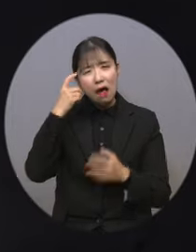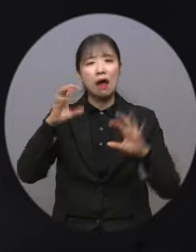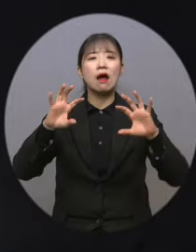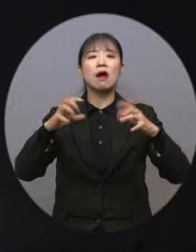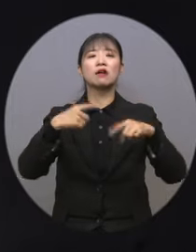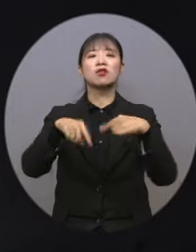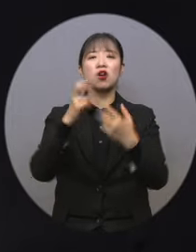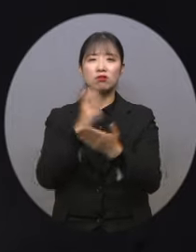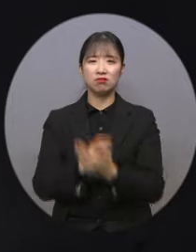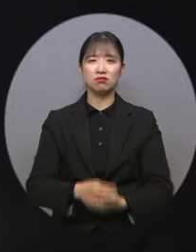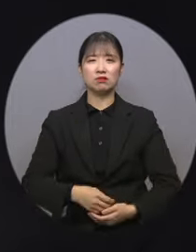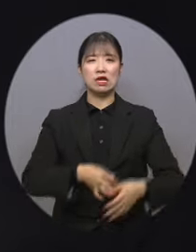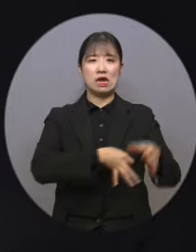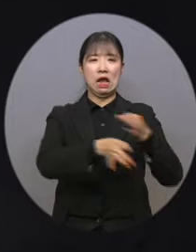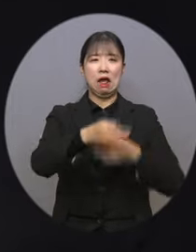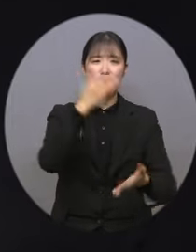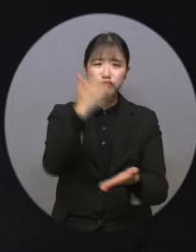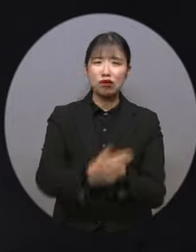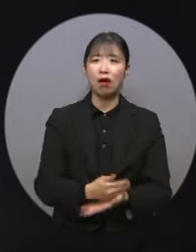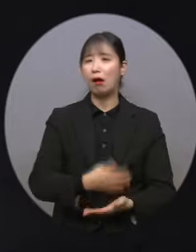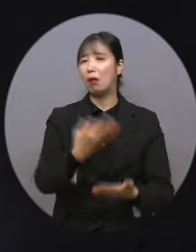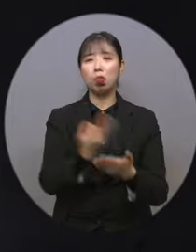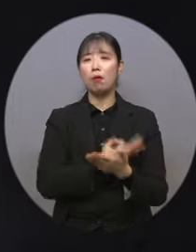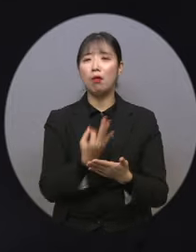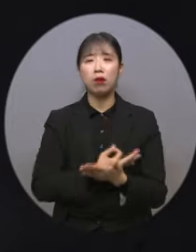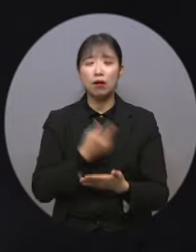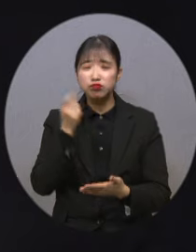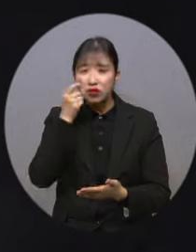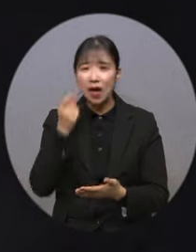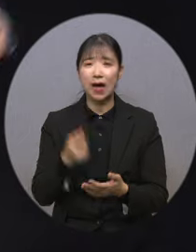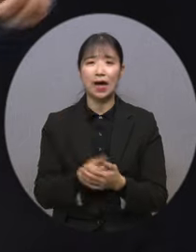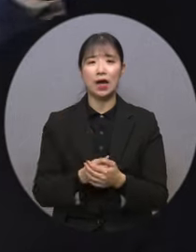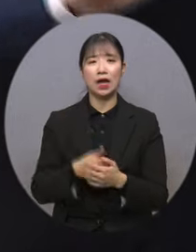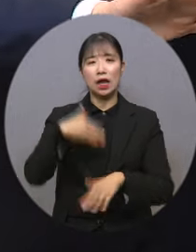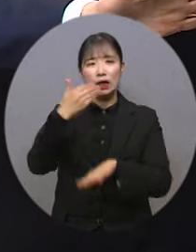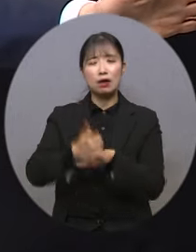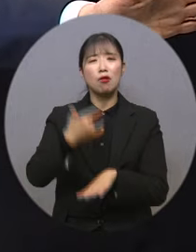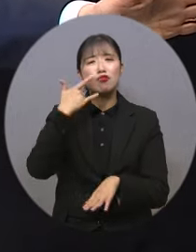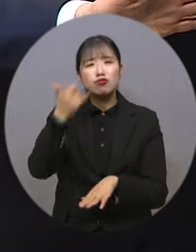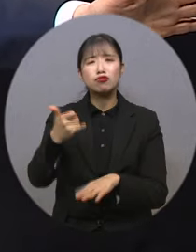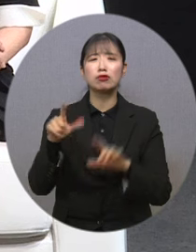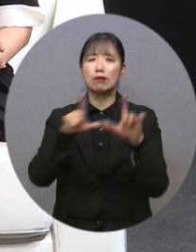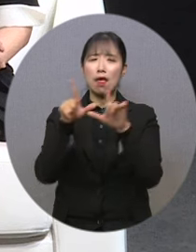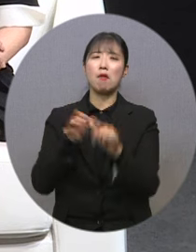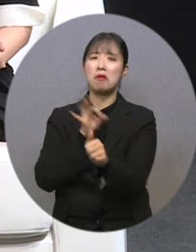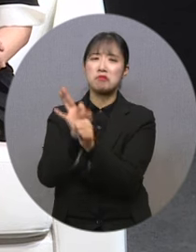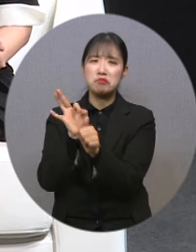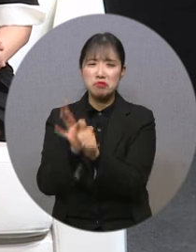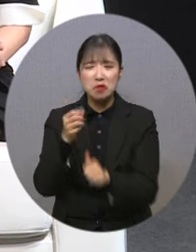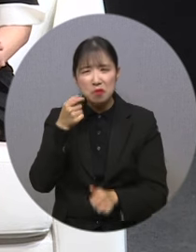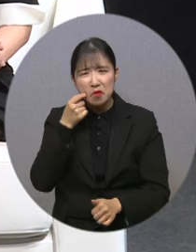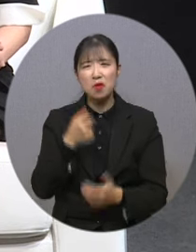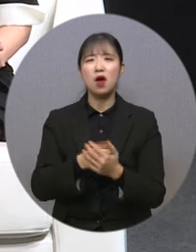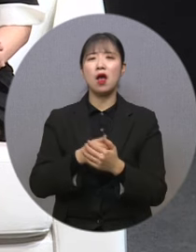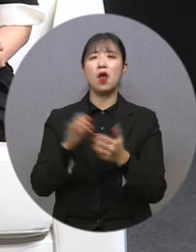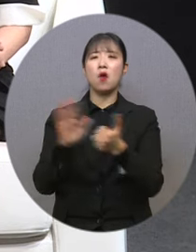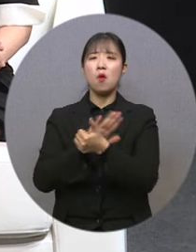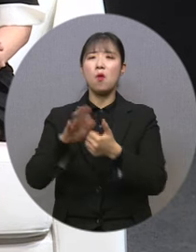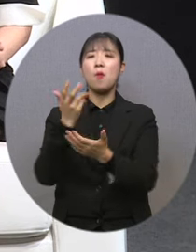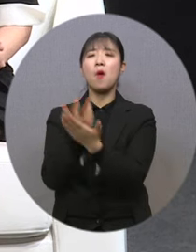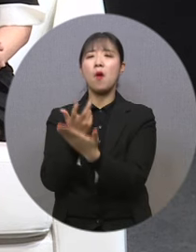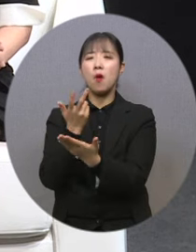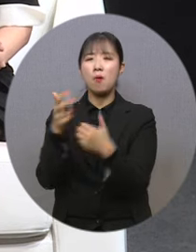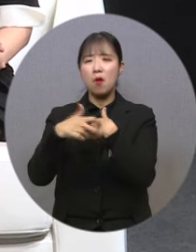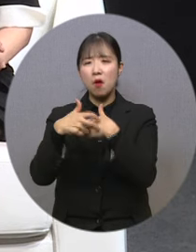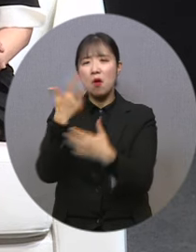과 백 문자 라 이러니까 수입이 없는 거야 어머니 아버지 생활비를 못 줘 요양비 우리를 못 줘 그리고 그들이 들고